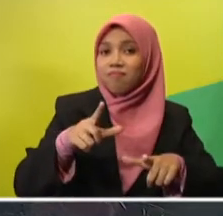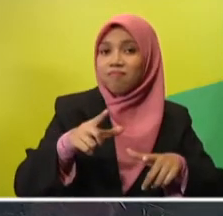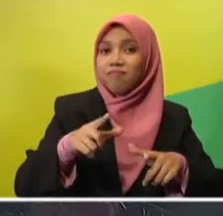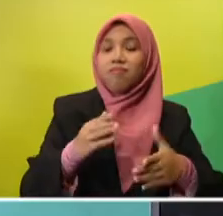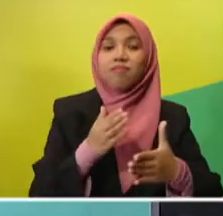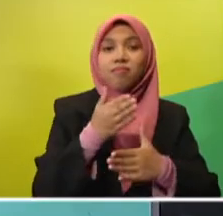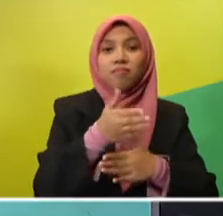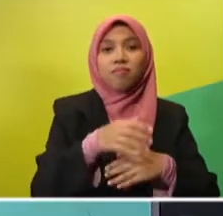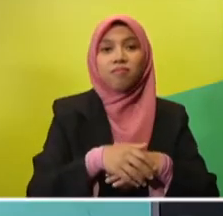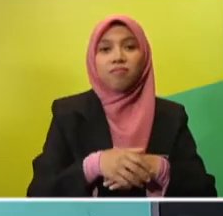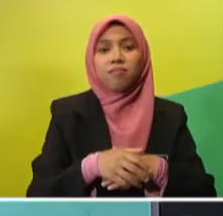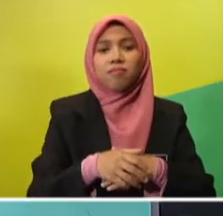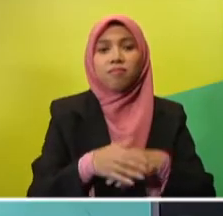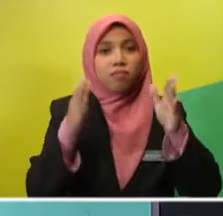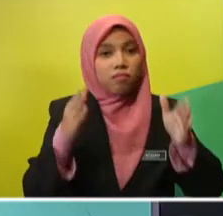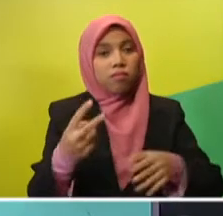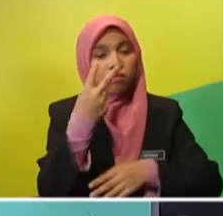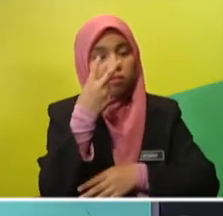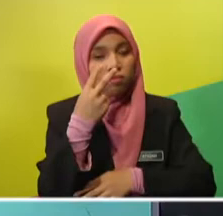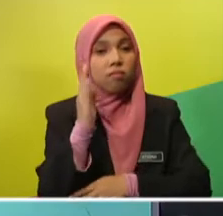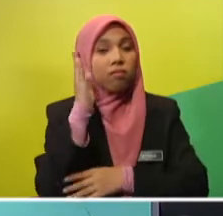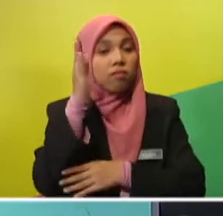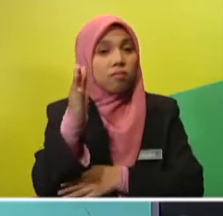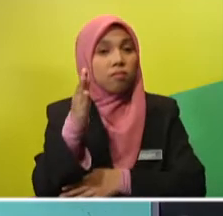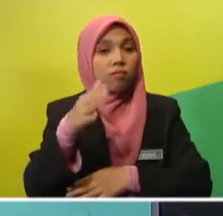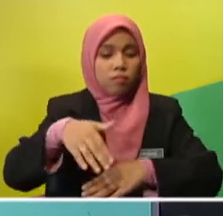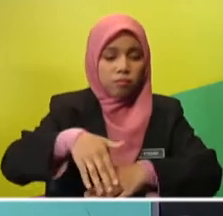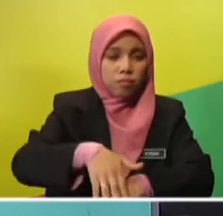seterusnya, klien akan menyusur belakang,